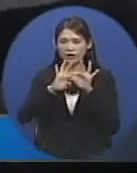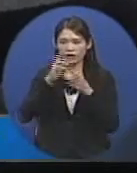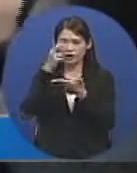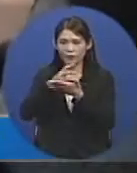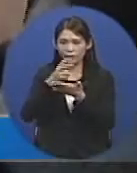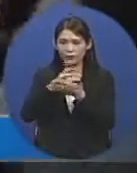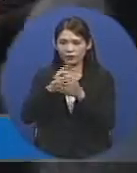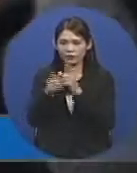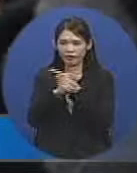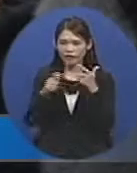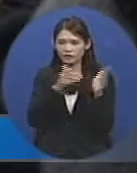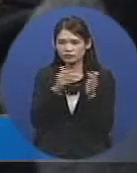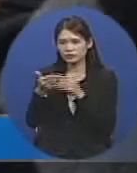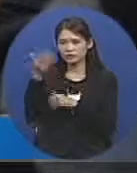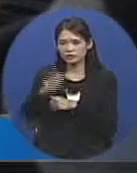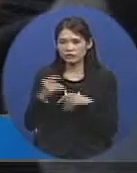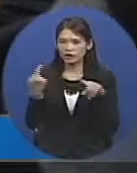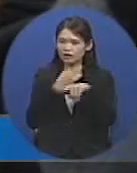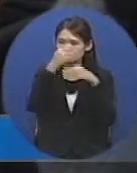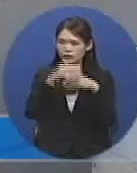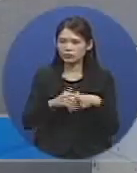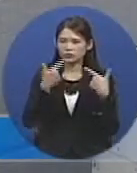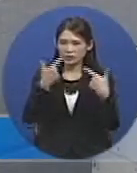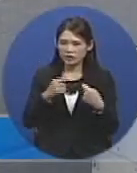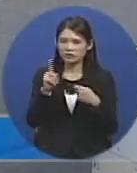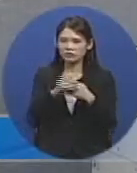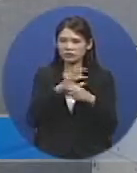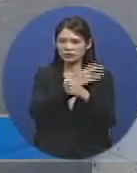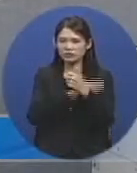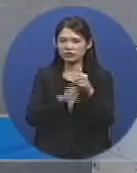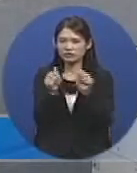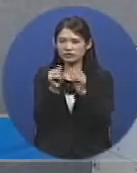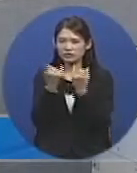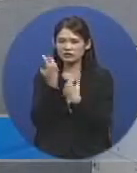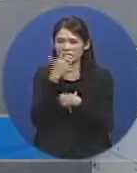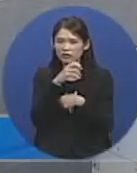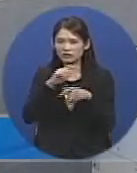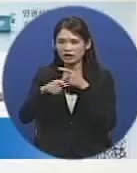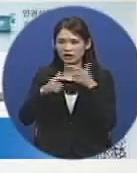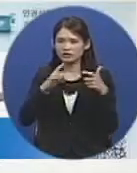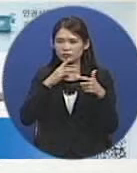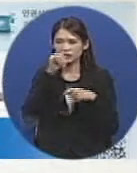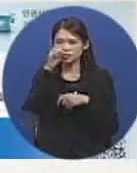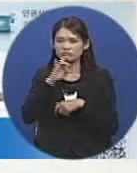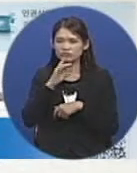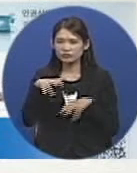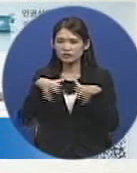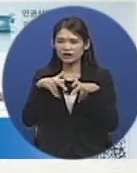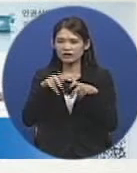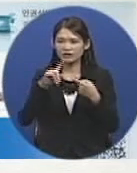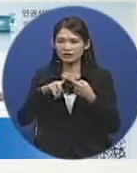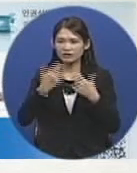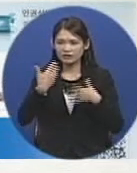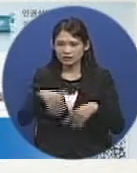가이드라인을 마련했지만 바뀐 내용 역시 인권위는 위원 선출의 성별의 다양성만 보장하고 장애인 등 인권